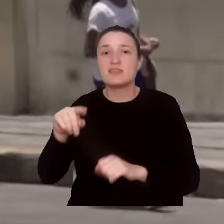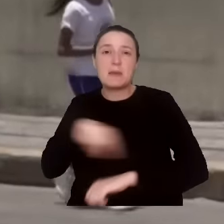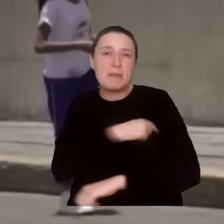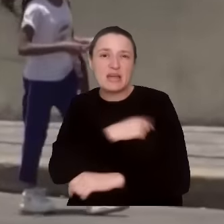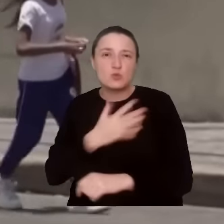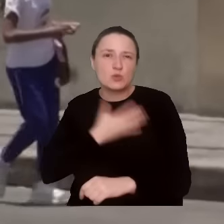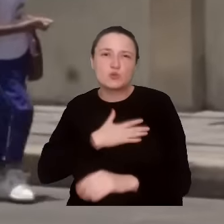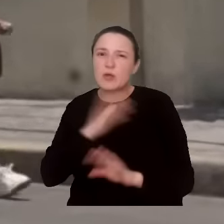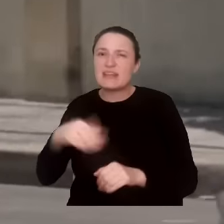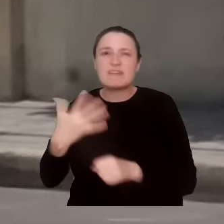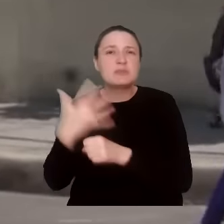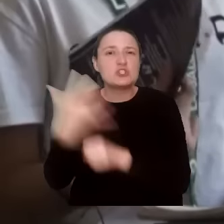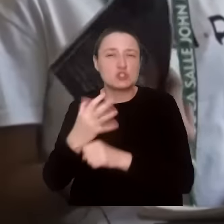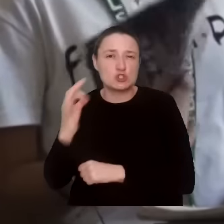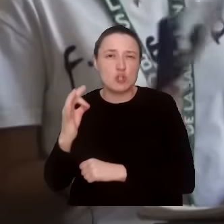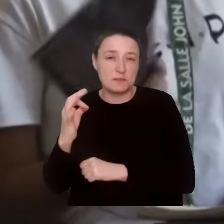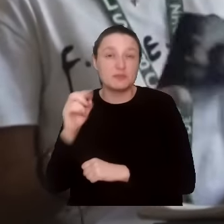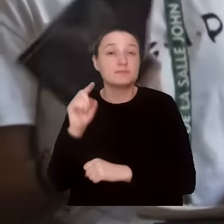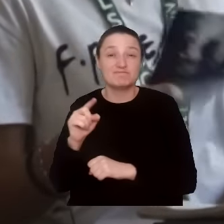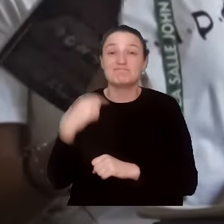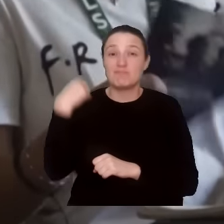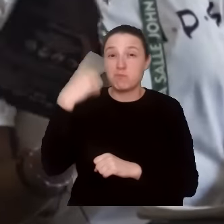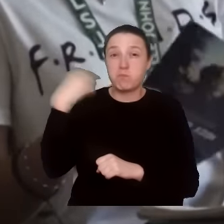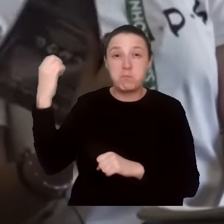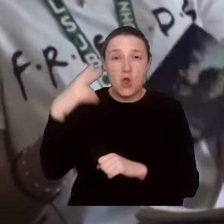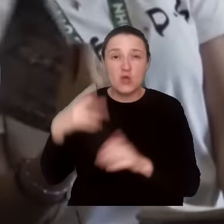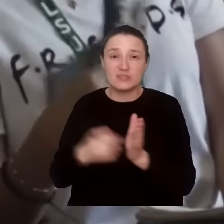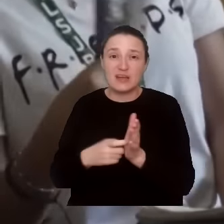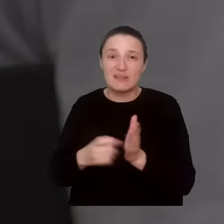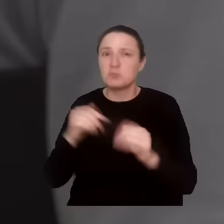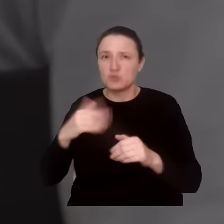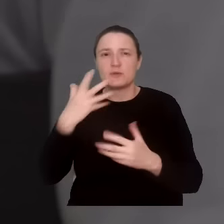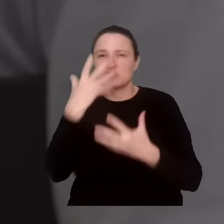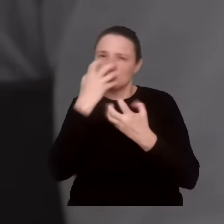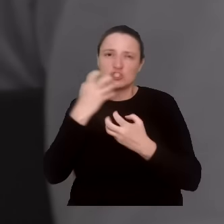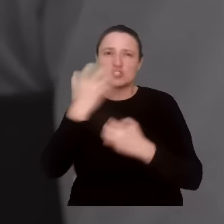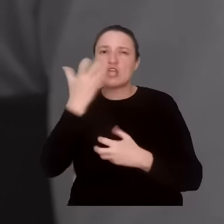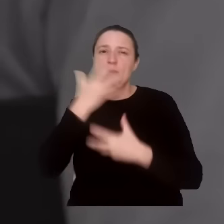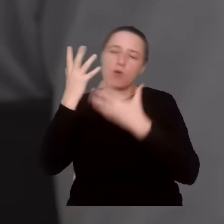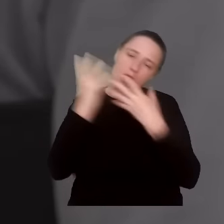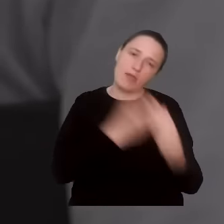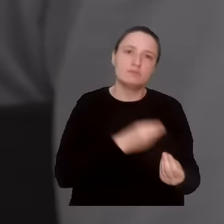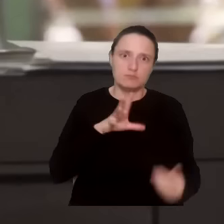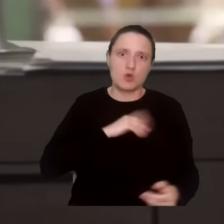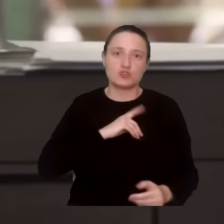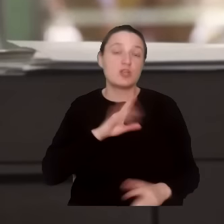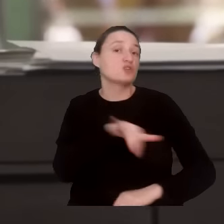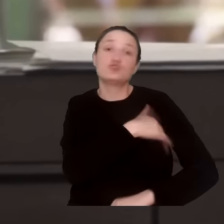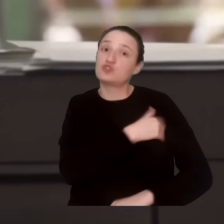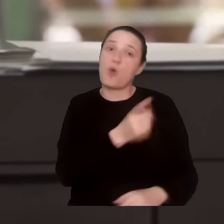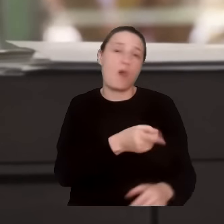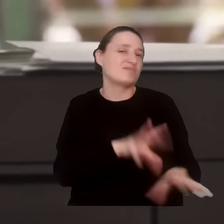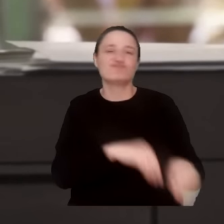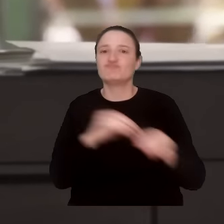osiąga około 50 stopni. Warunki pogodowe mogą spowodować udar cieplny. Rząd odwołał zajęcia w szkołach publicznych. Nauczanie odbywa się